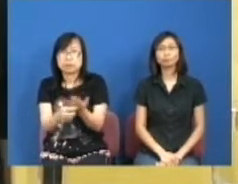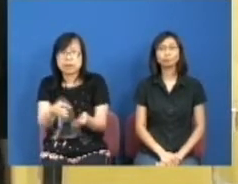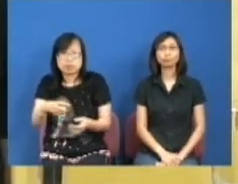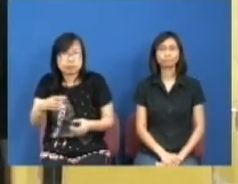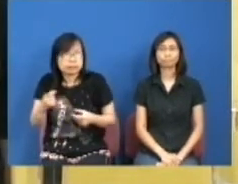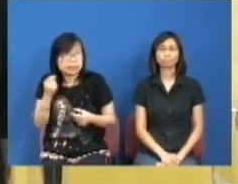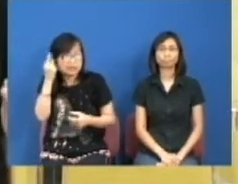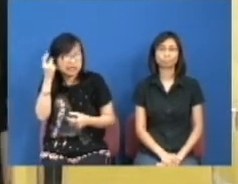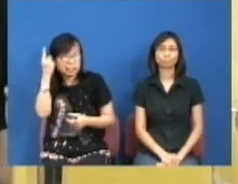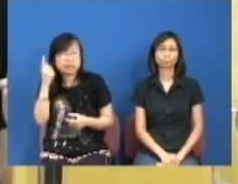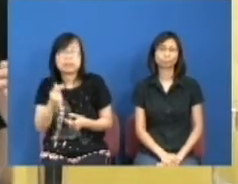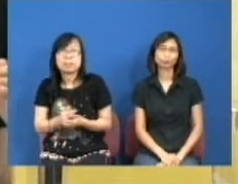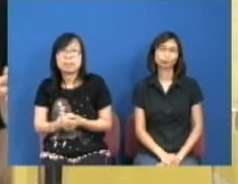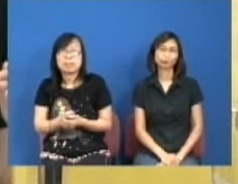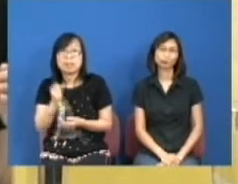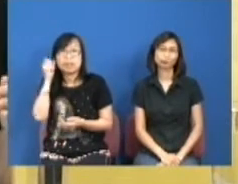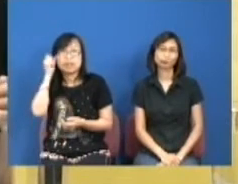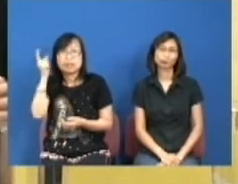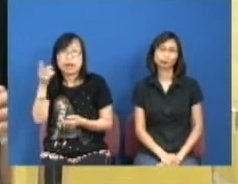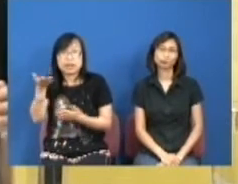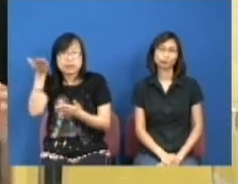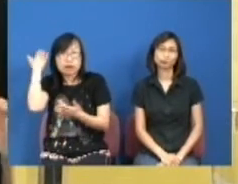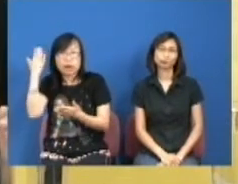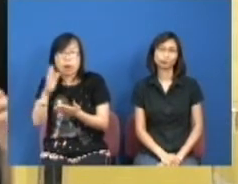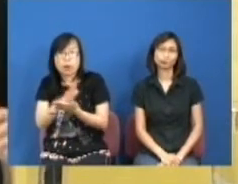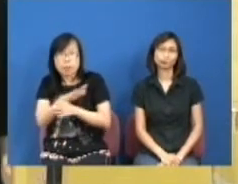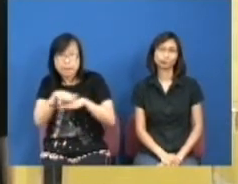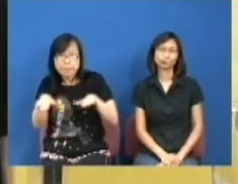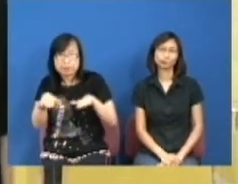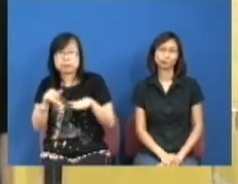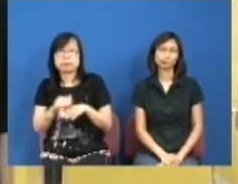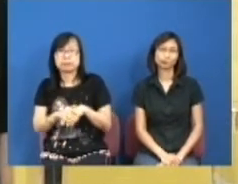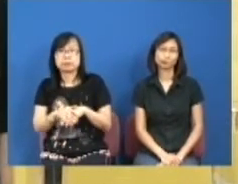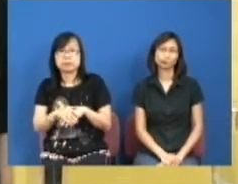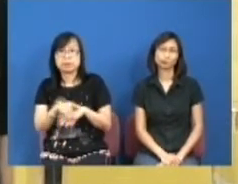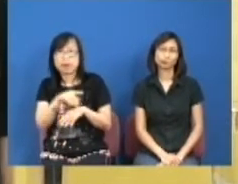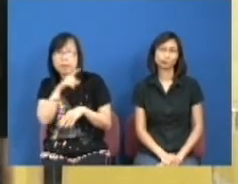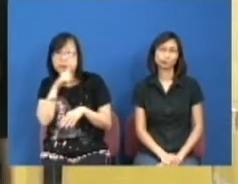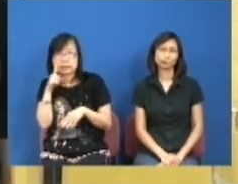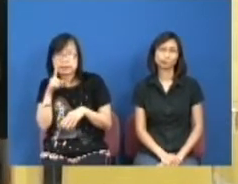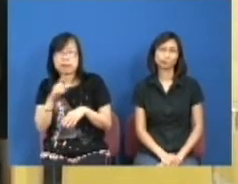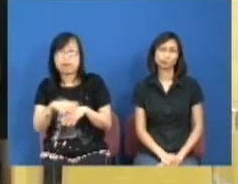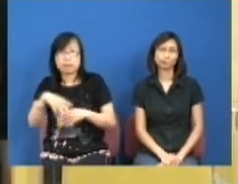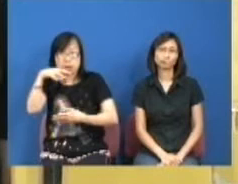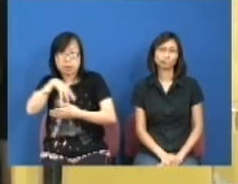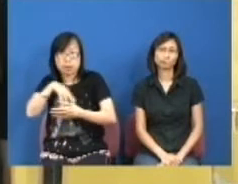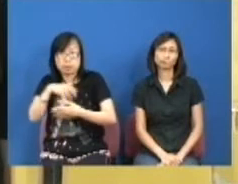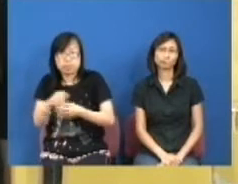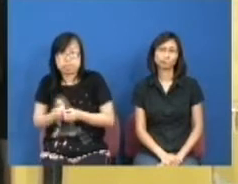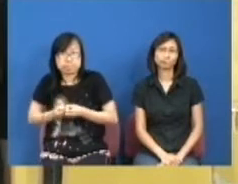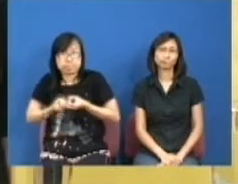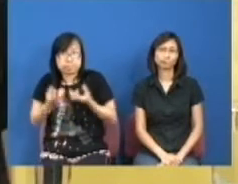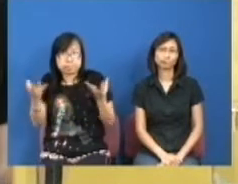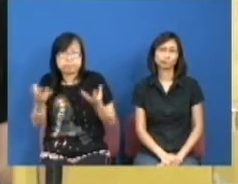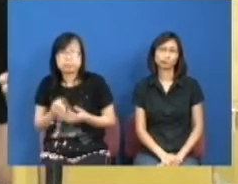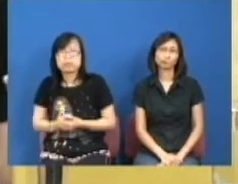嘅。因為佢表面上咧，過去嚟講表面上好平靜，但係內裏其實有好多即係暗湧啦嚇。咁近